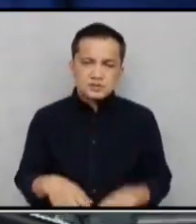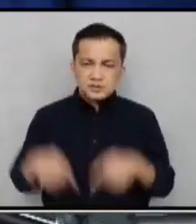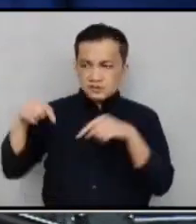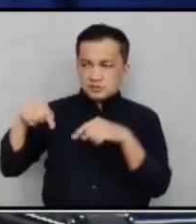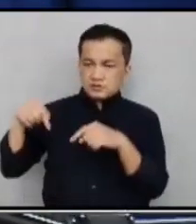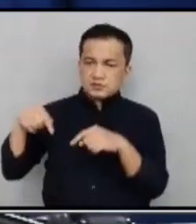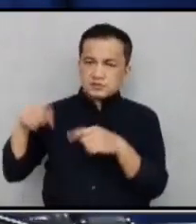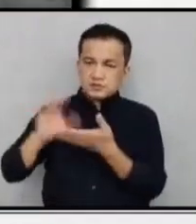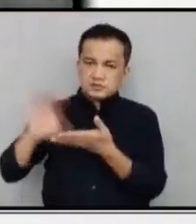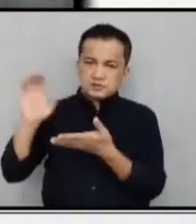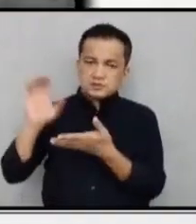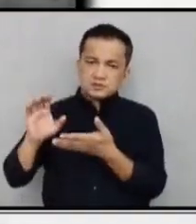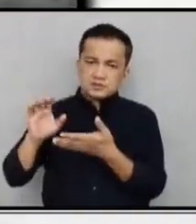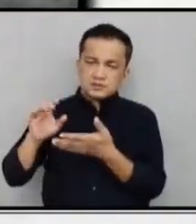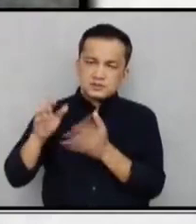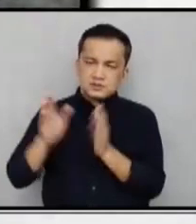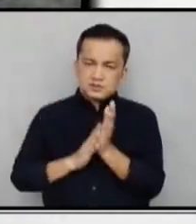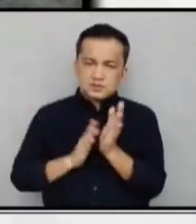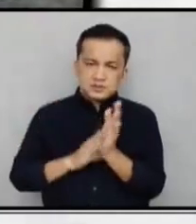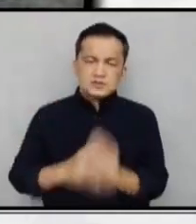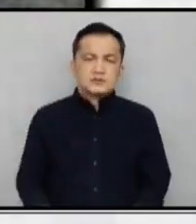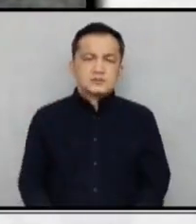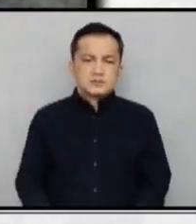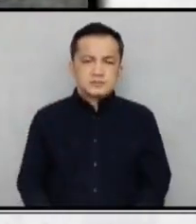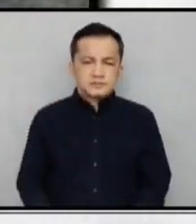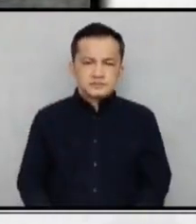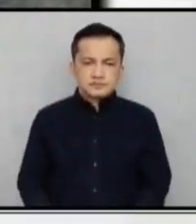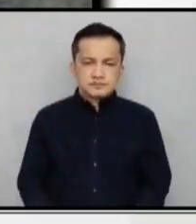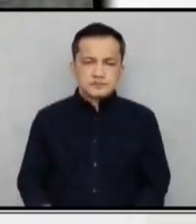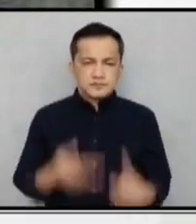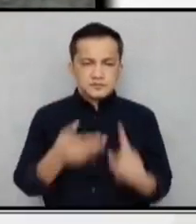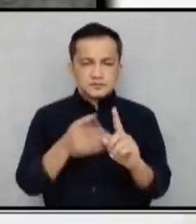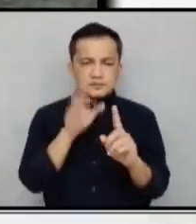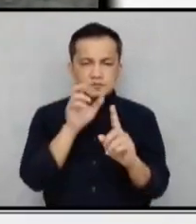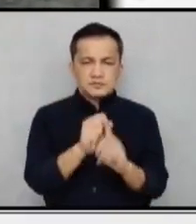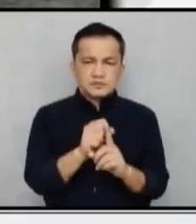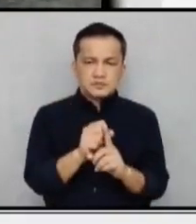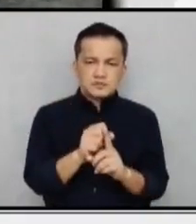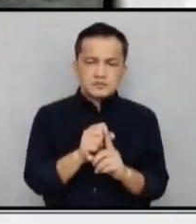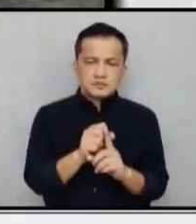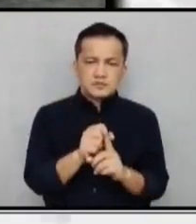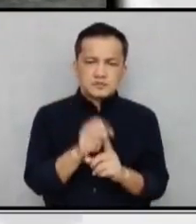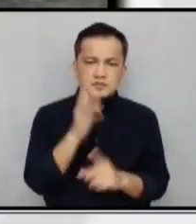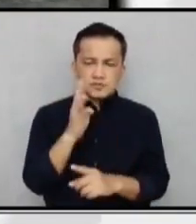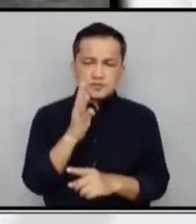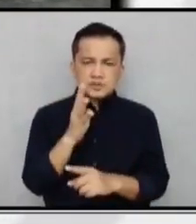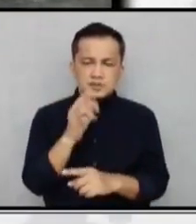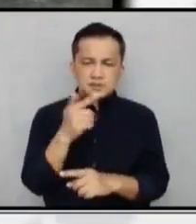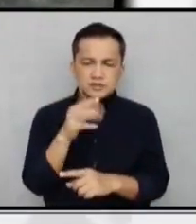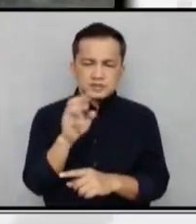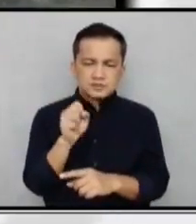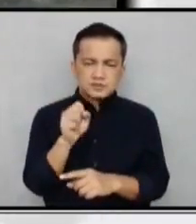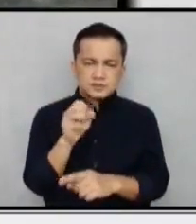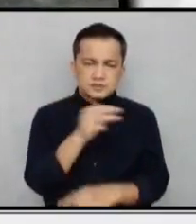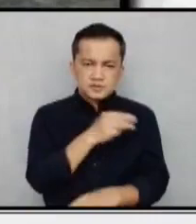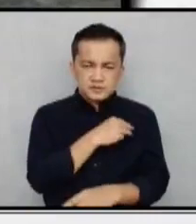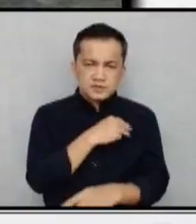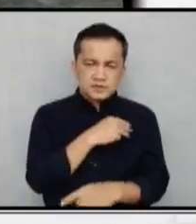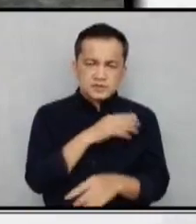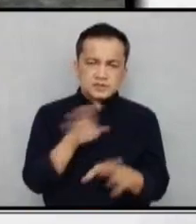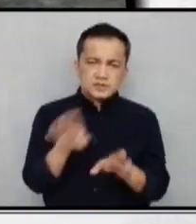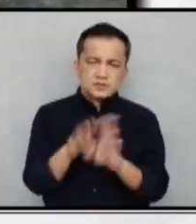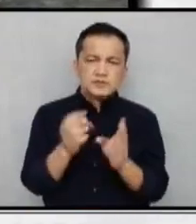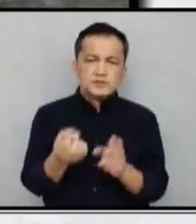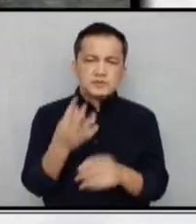college school. Nasabat sa suspect ang 40 gramo ng hinihinalang marijuana na may katumbas na halagang